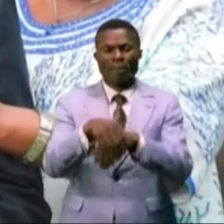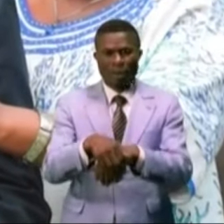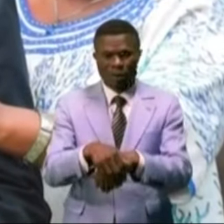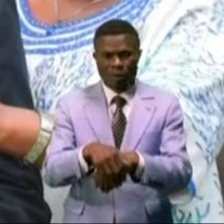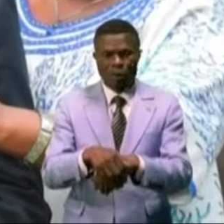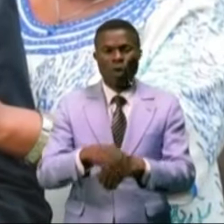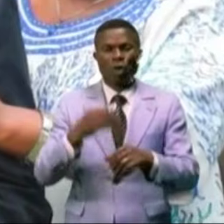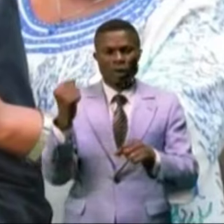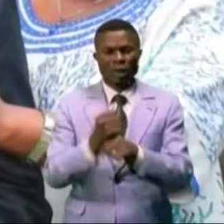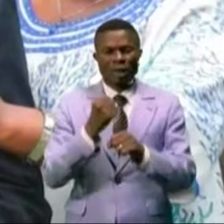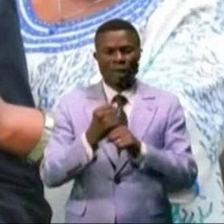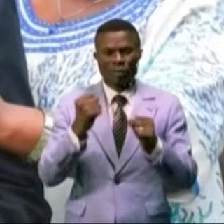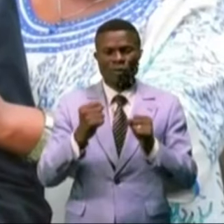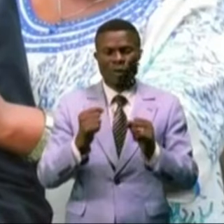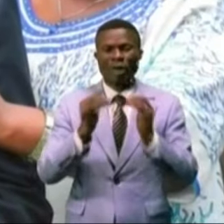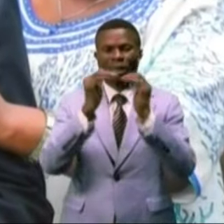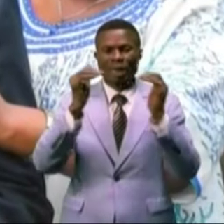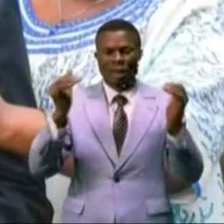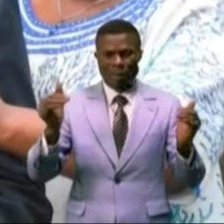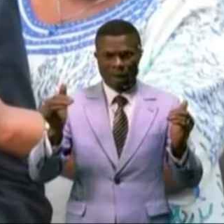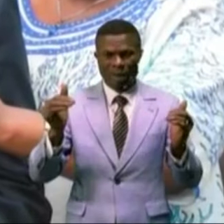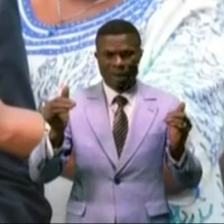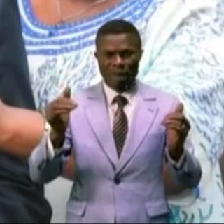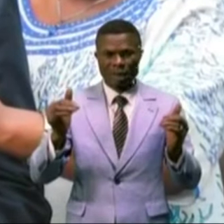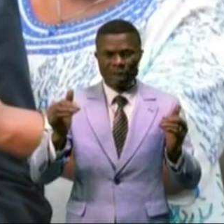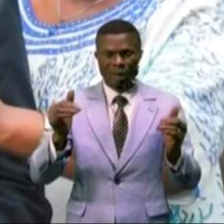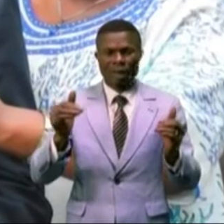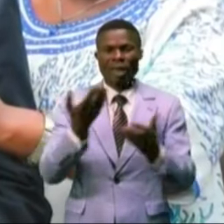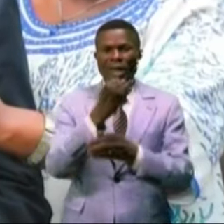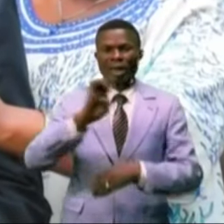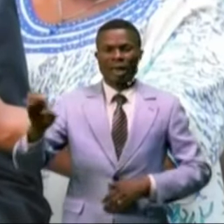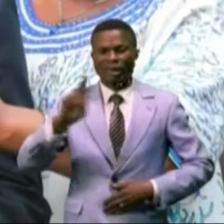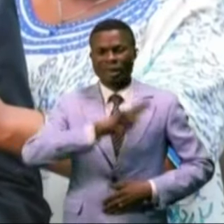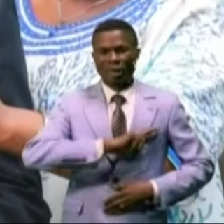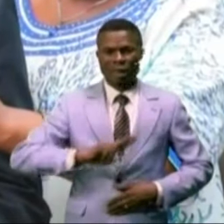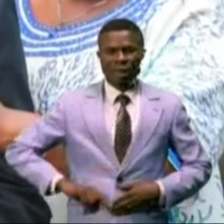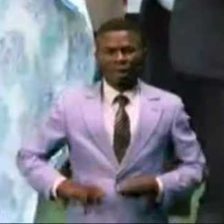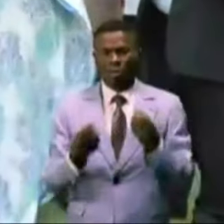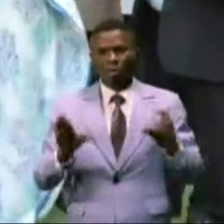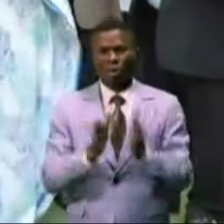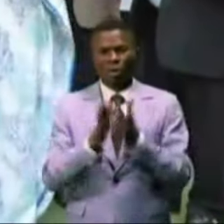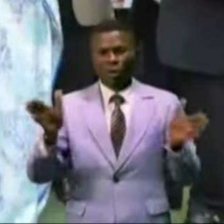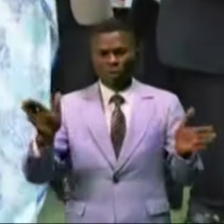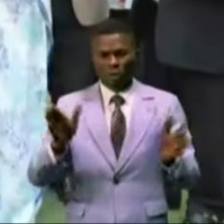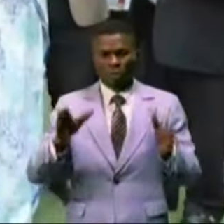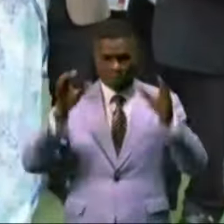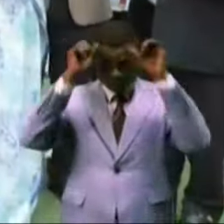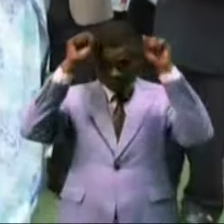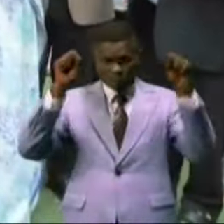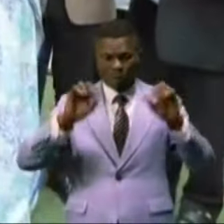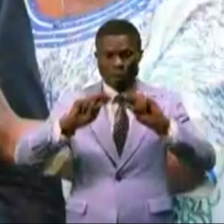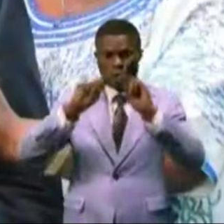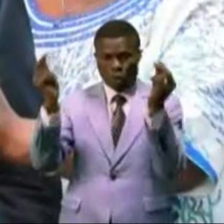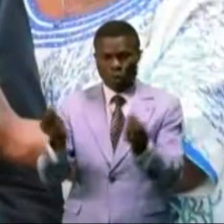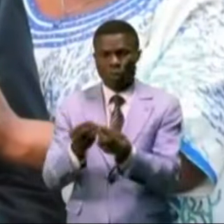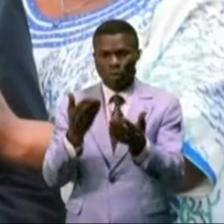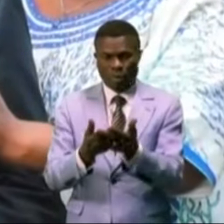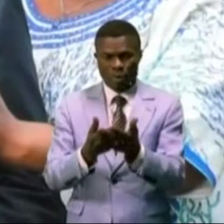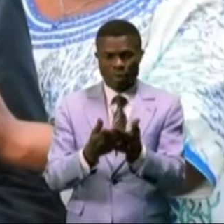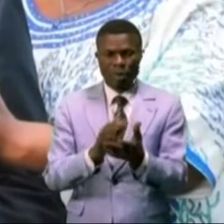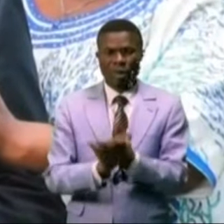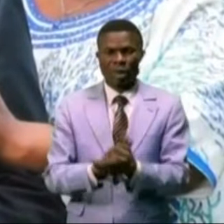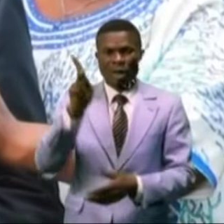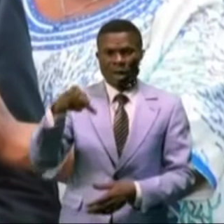aux efforts de pacification de l'Est et du pays en général. Le président de l'intercommunauté, Jérôme